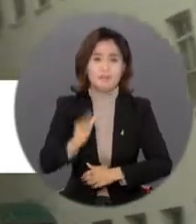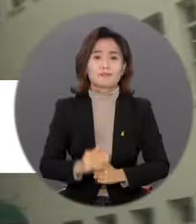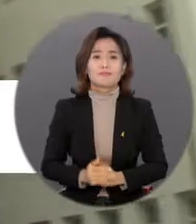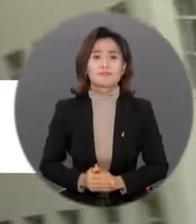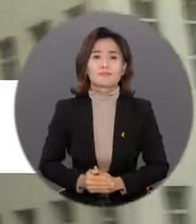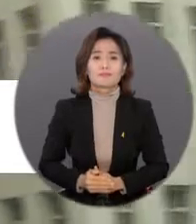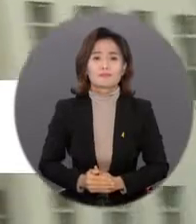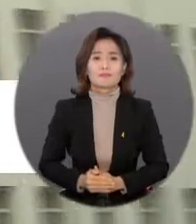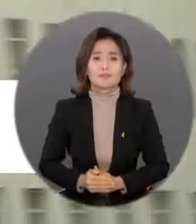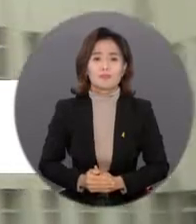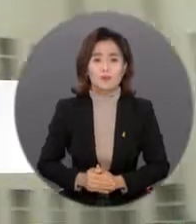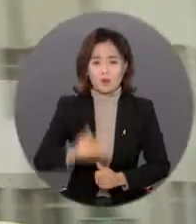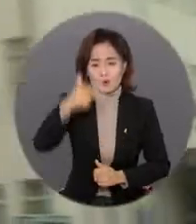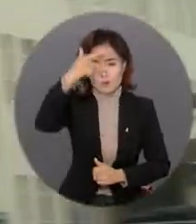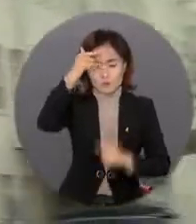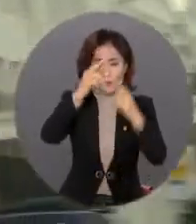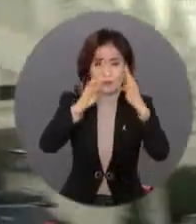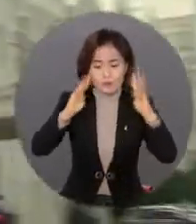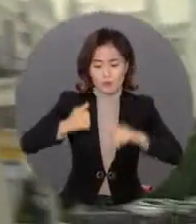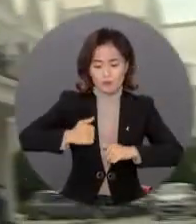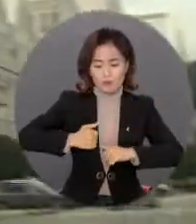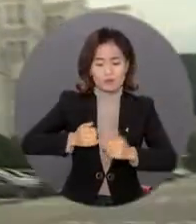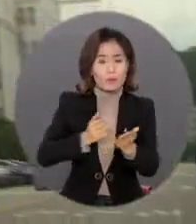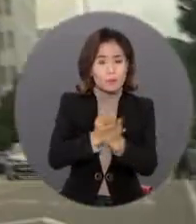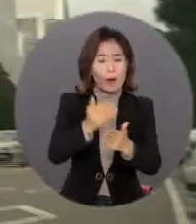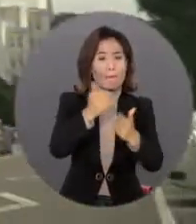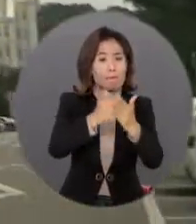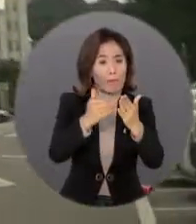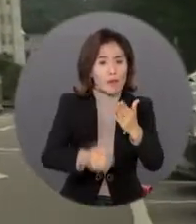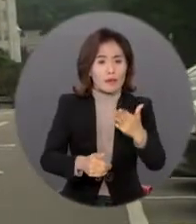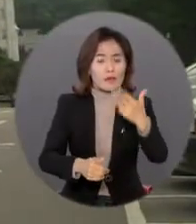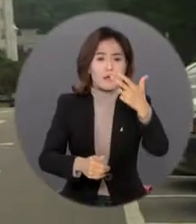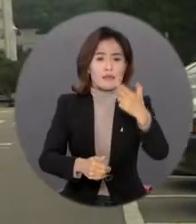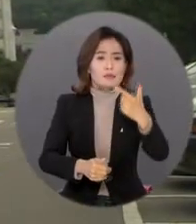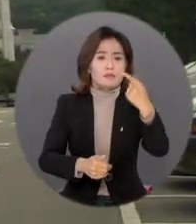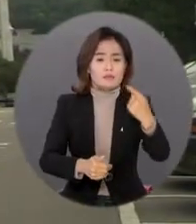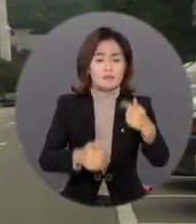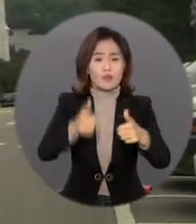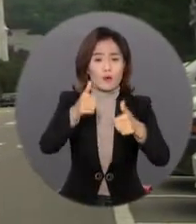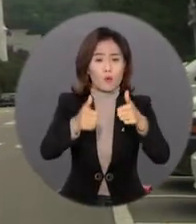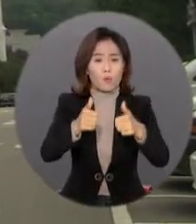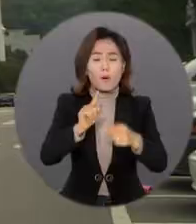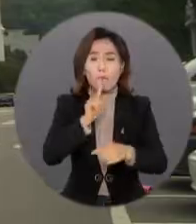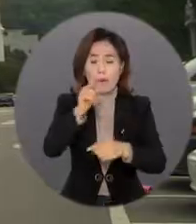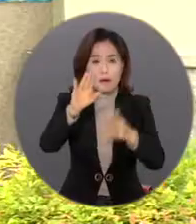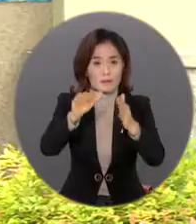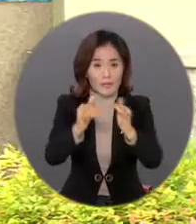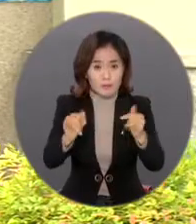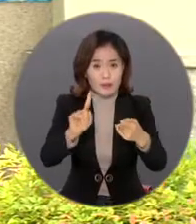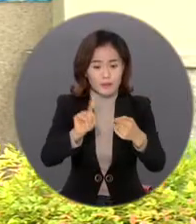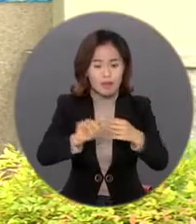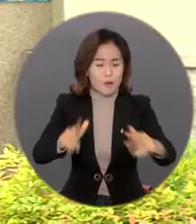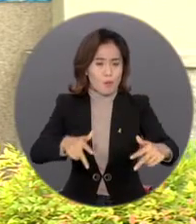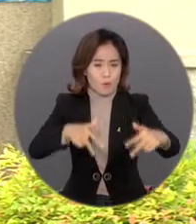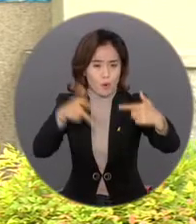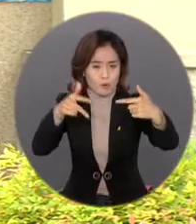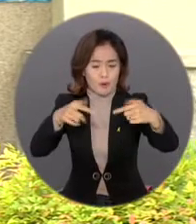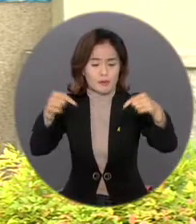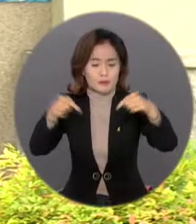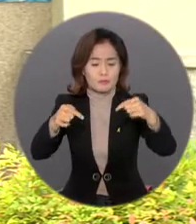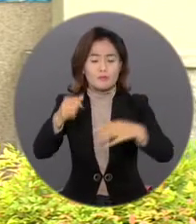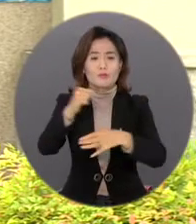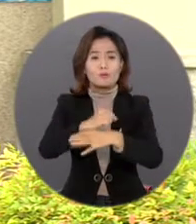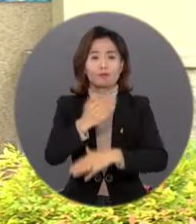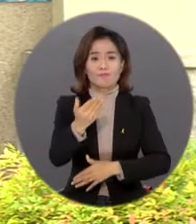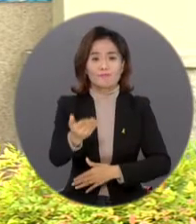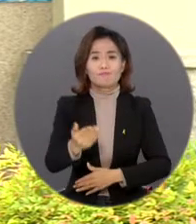했습니다. 조선대도 군사학과를 제외한 76개 학과에 응시하는 확진자 등에게 비대면 화상 면접